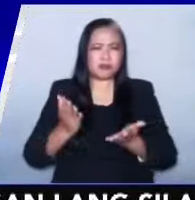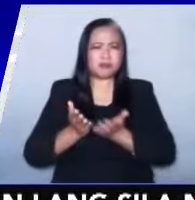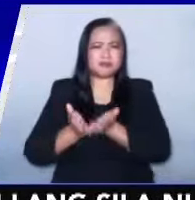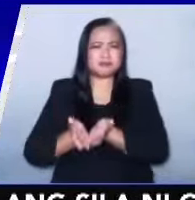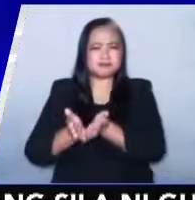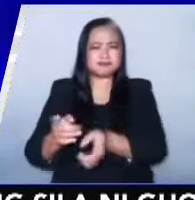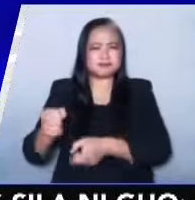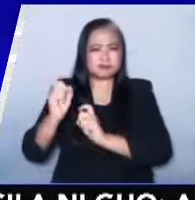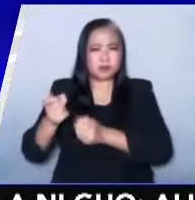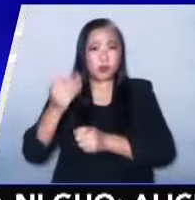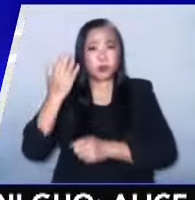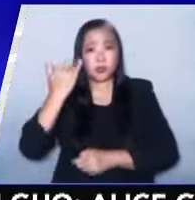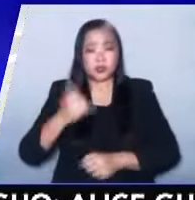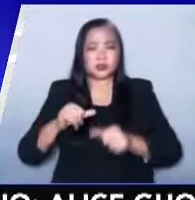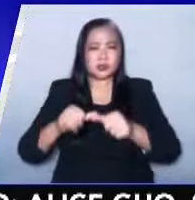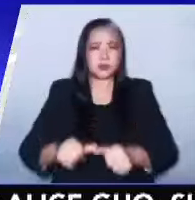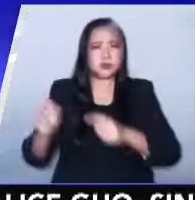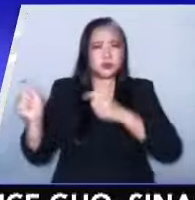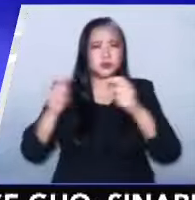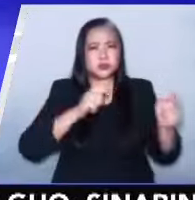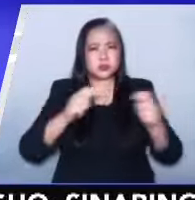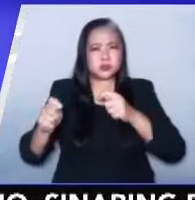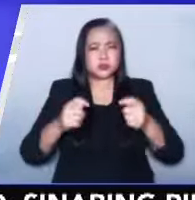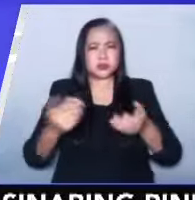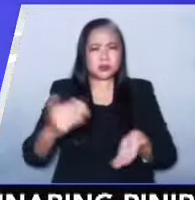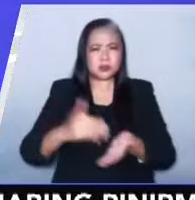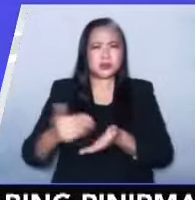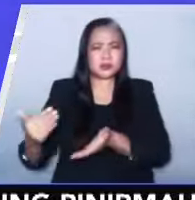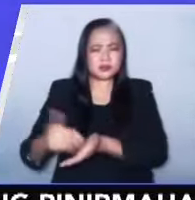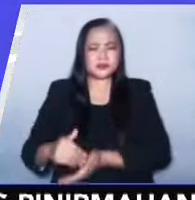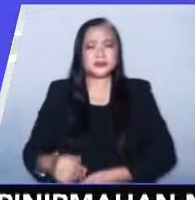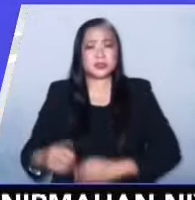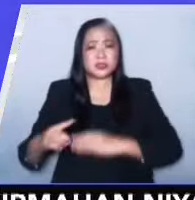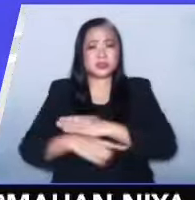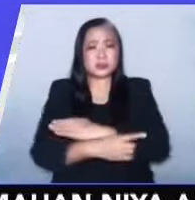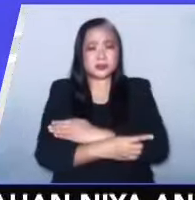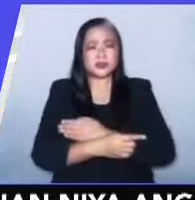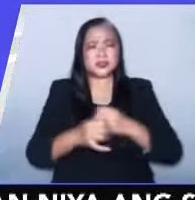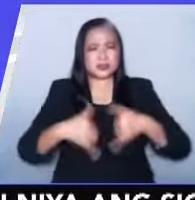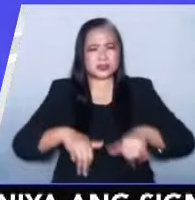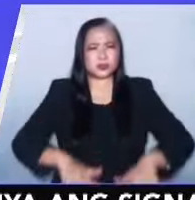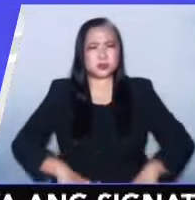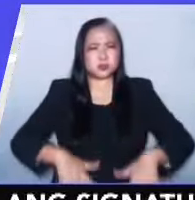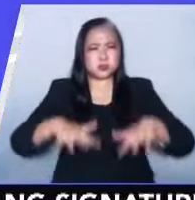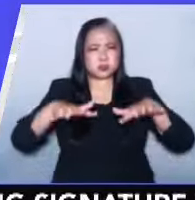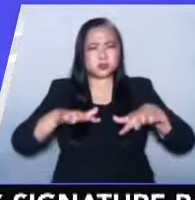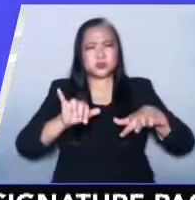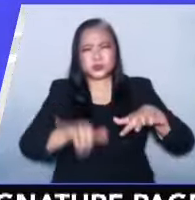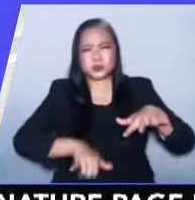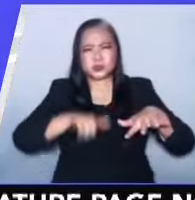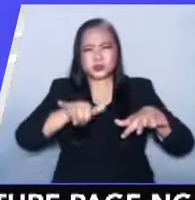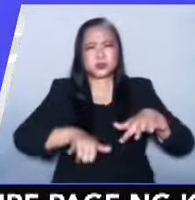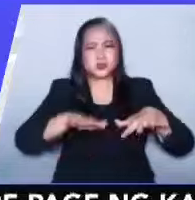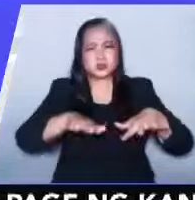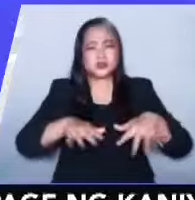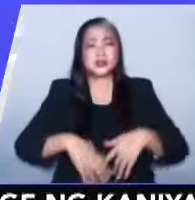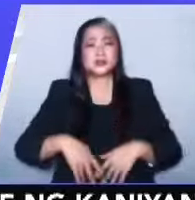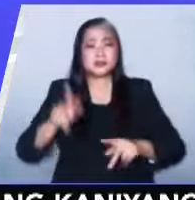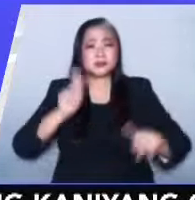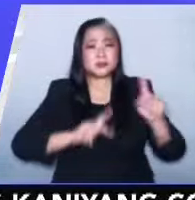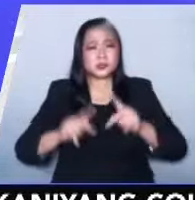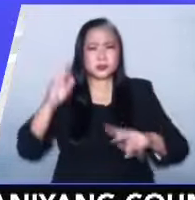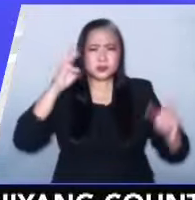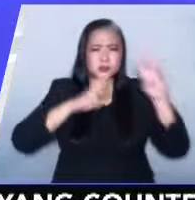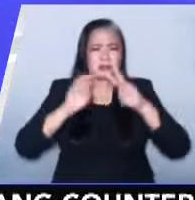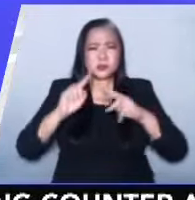na bagyo. Sa Dagupan City, hindi pa rin umuupa ang baha sa ilang lugar doon. Kaya nangangamba ang mga residente sa magiging epekto ng